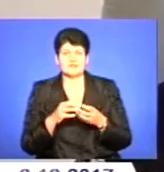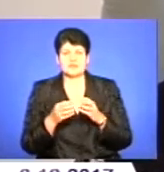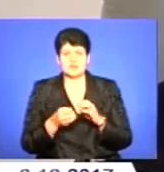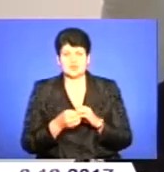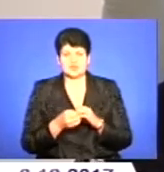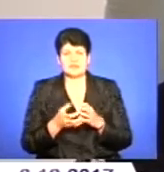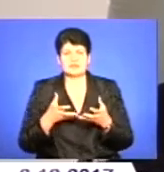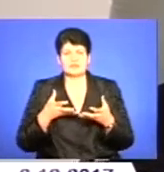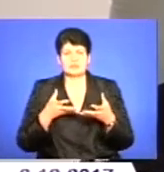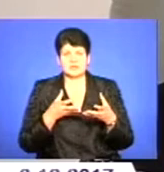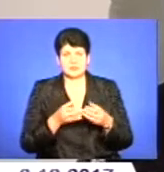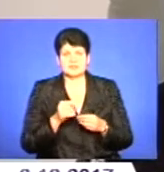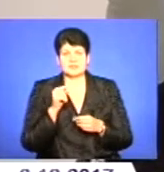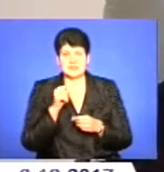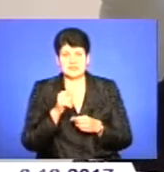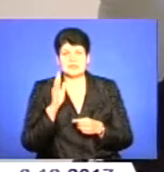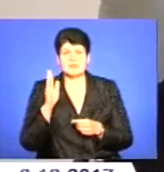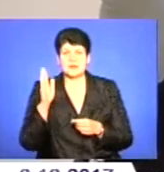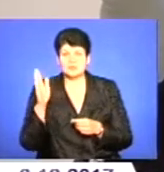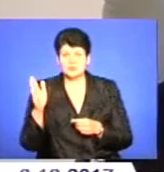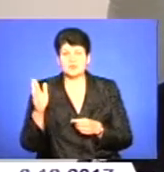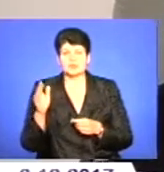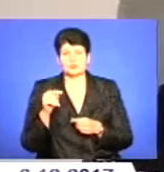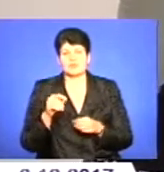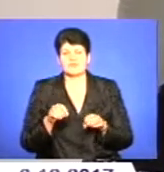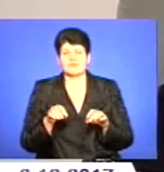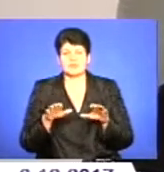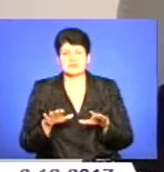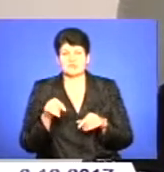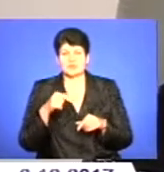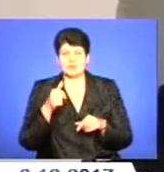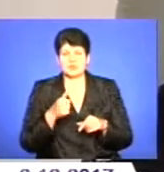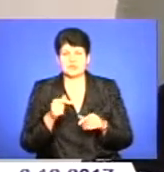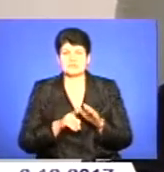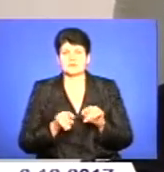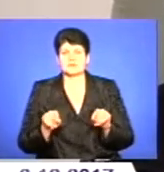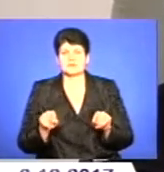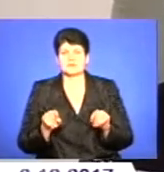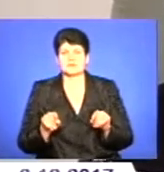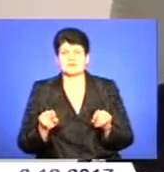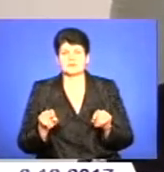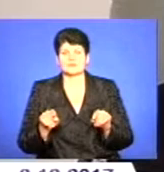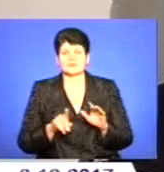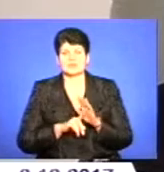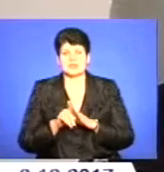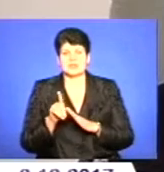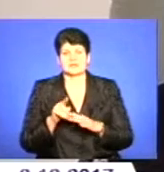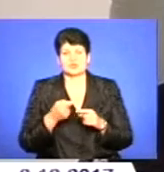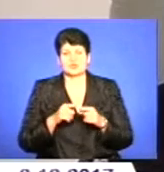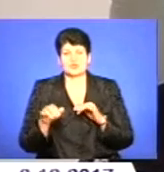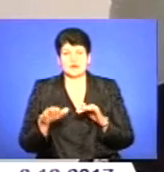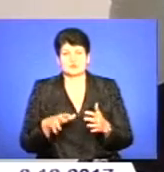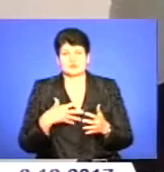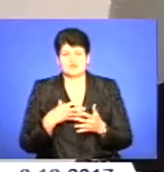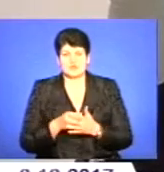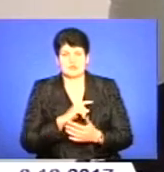результат і вплинула на їхнє майбутнє. Тому ми вирішили в цьому році започаткувати цю акцію вже власними силами,